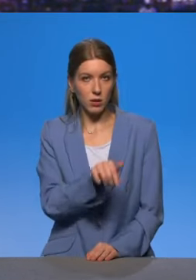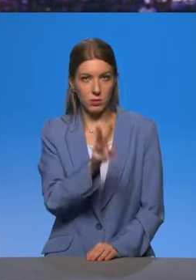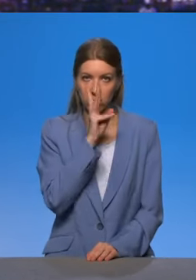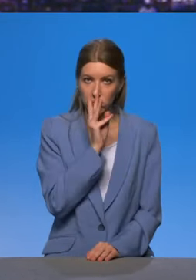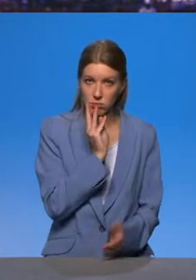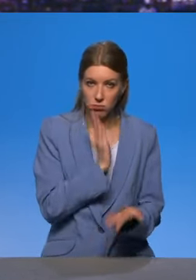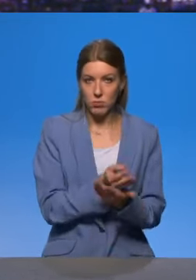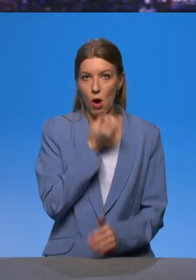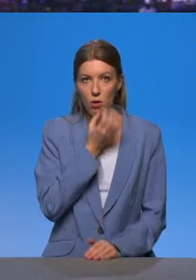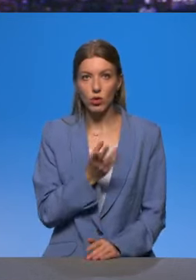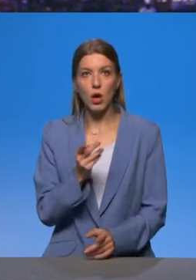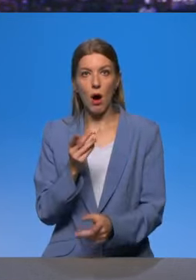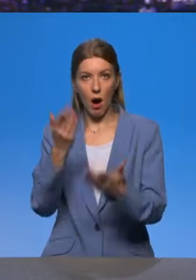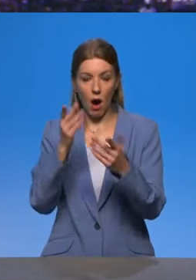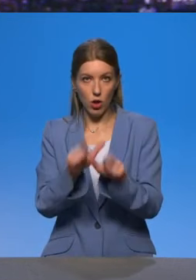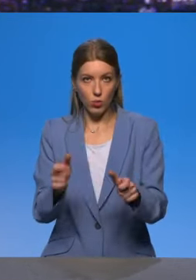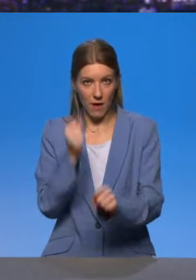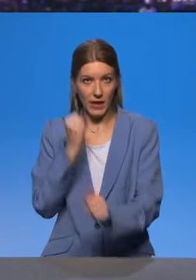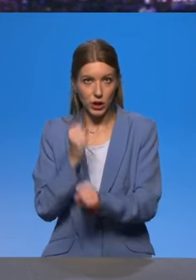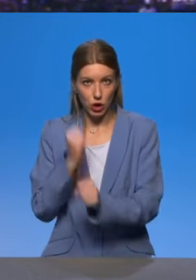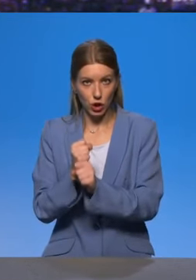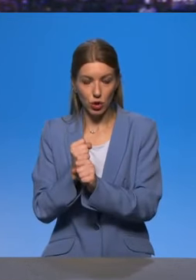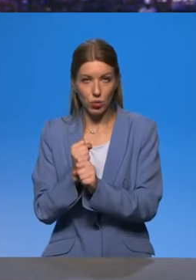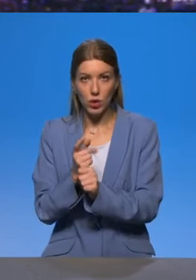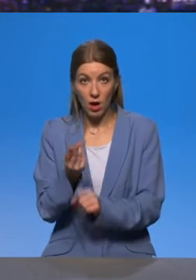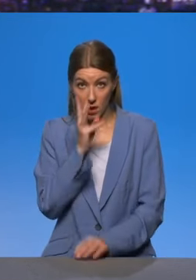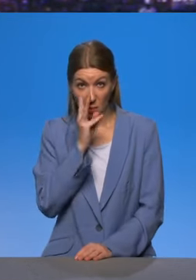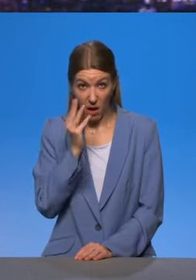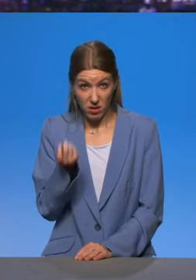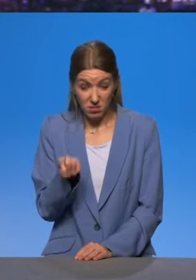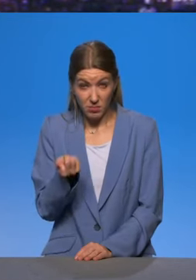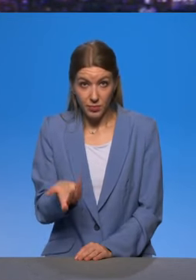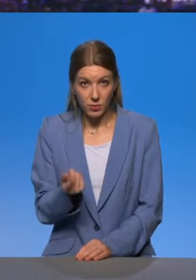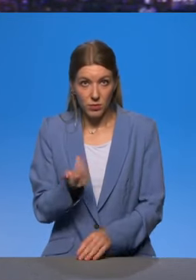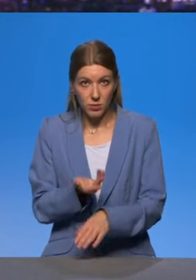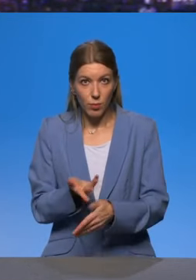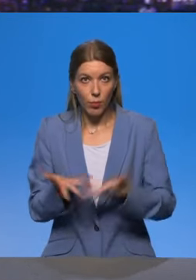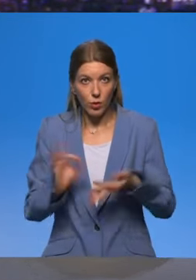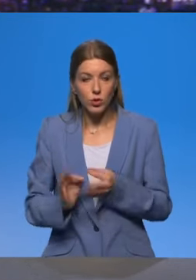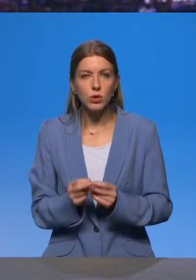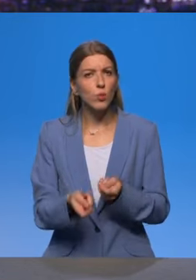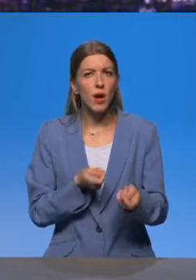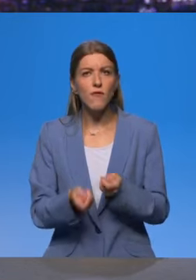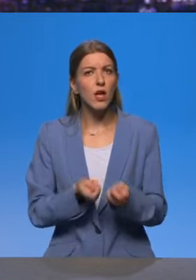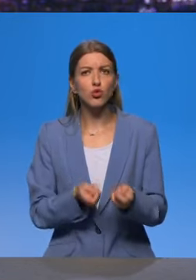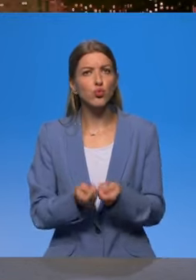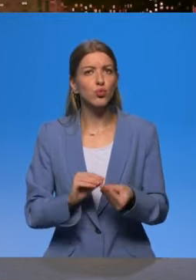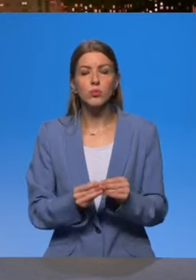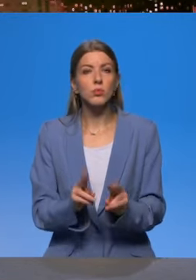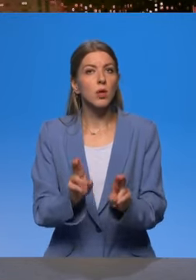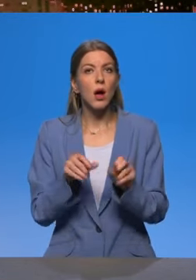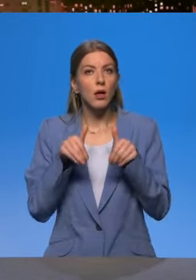люди тяжелого физического труда, где зарплаты пониже, там сложнее. Как решить эту управленческую задачу? Но при этом у